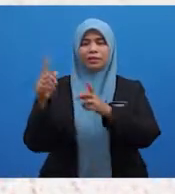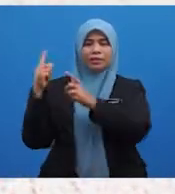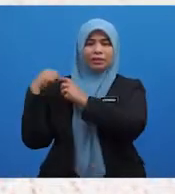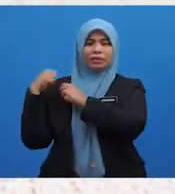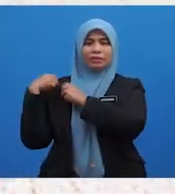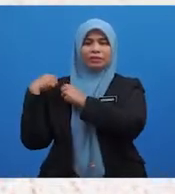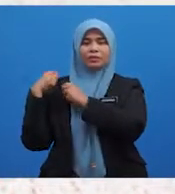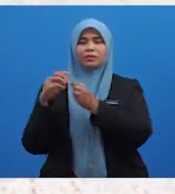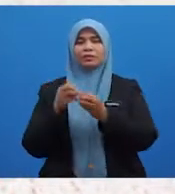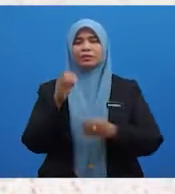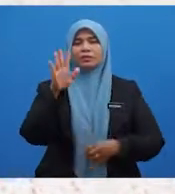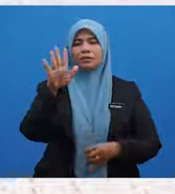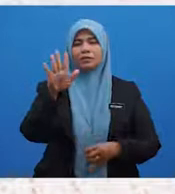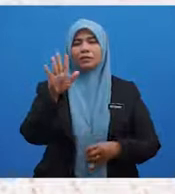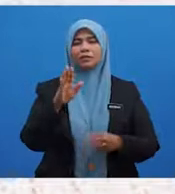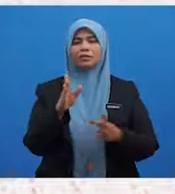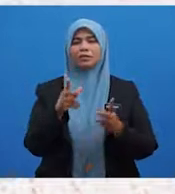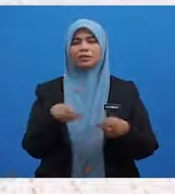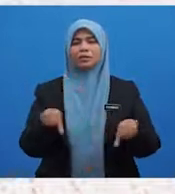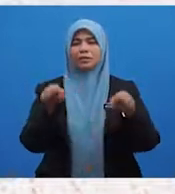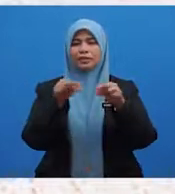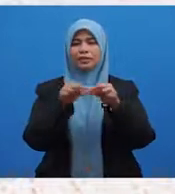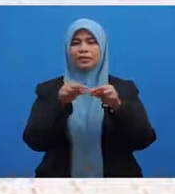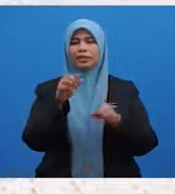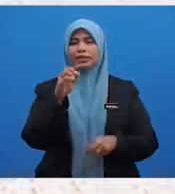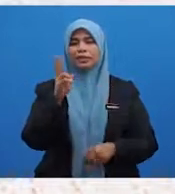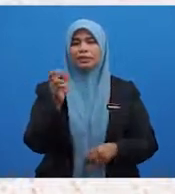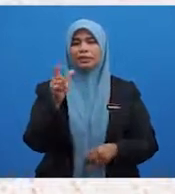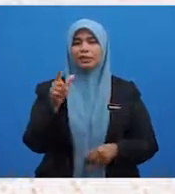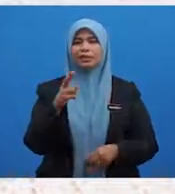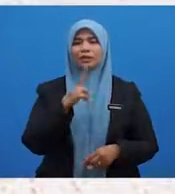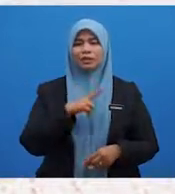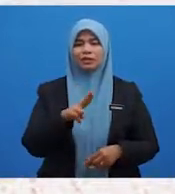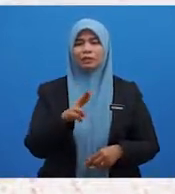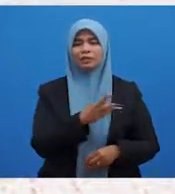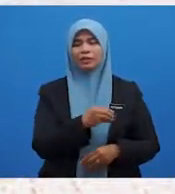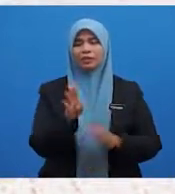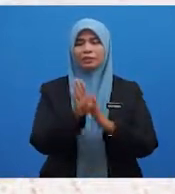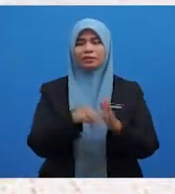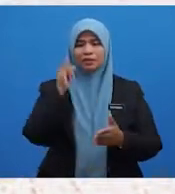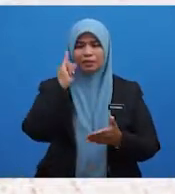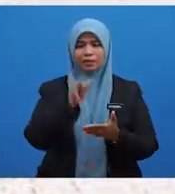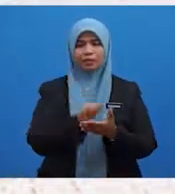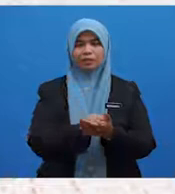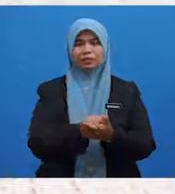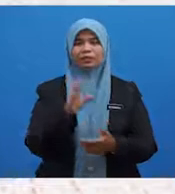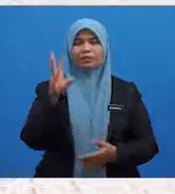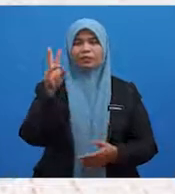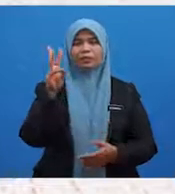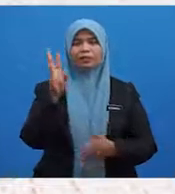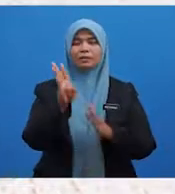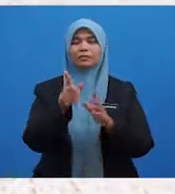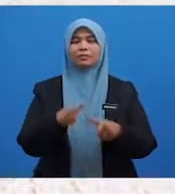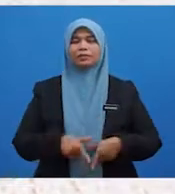bertanggungjawab. Kelima, mementingkan hal agama atau beriman. Keenam,